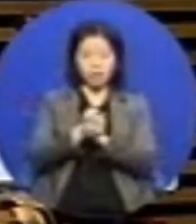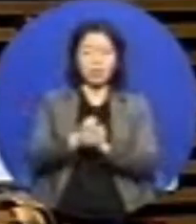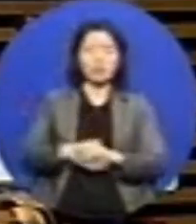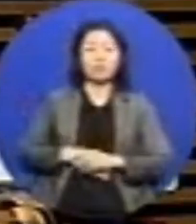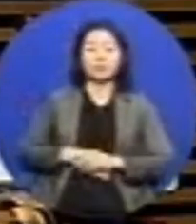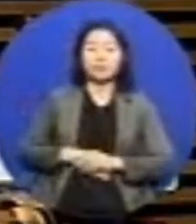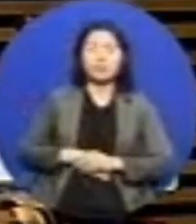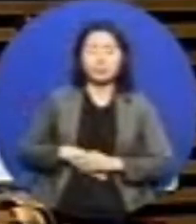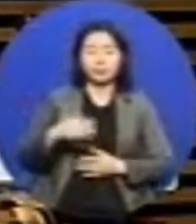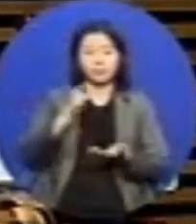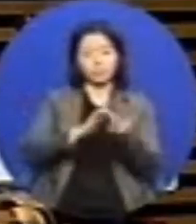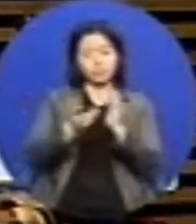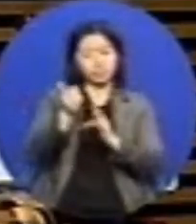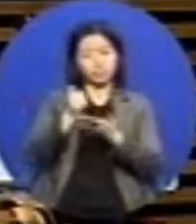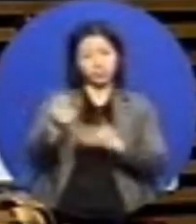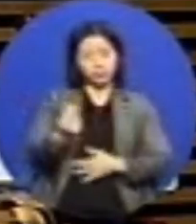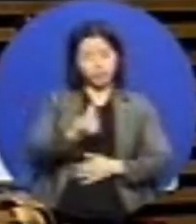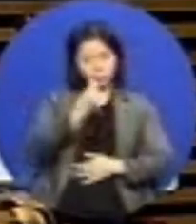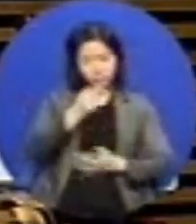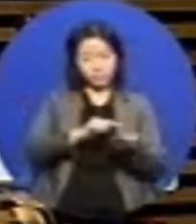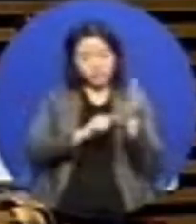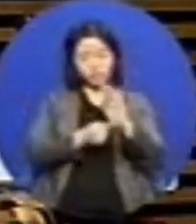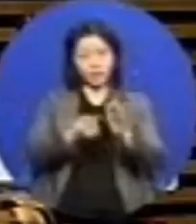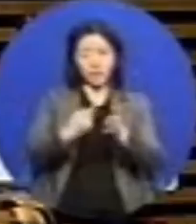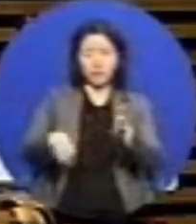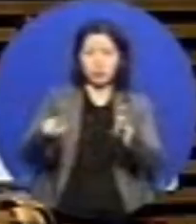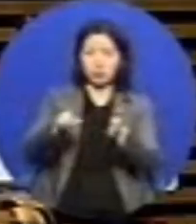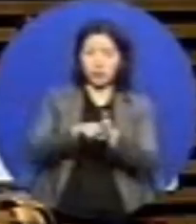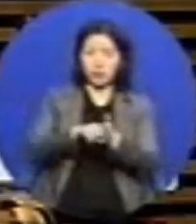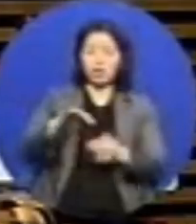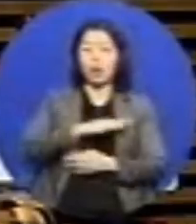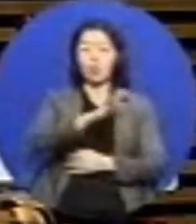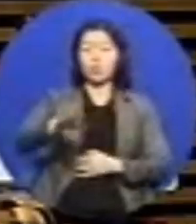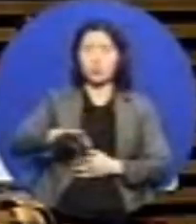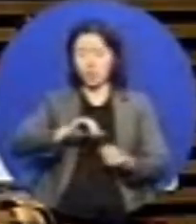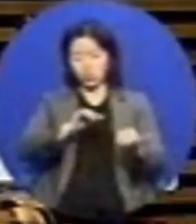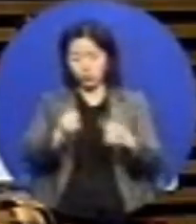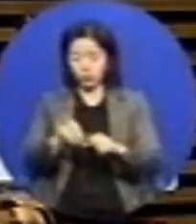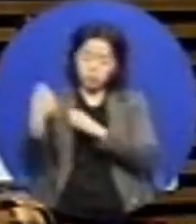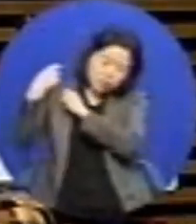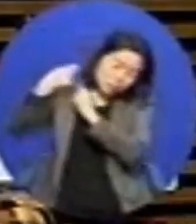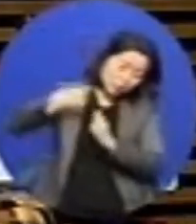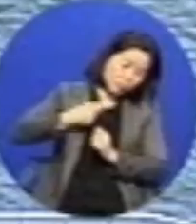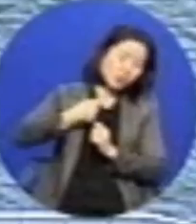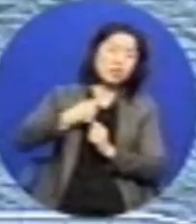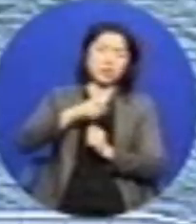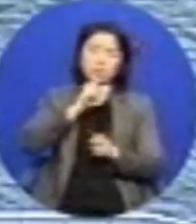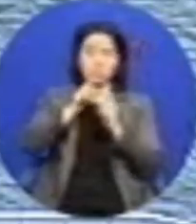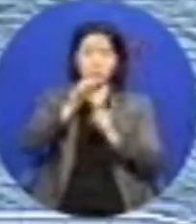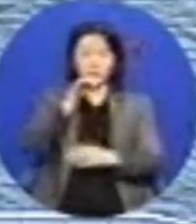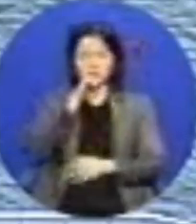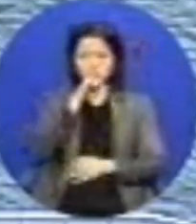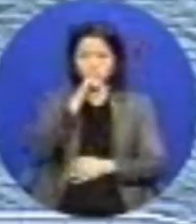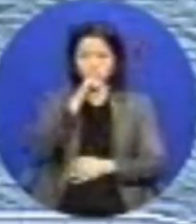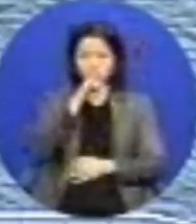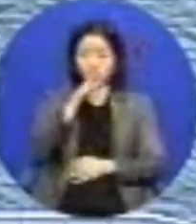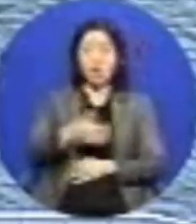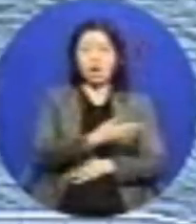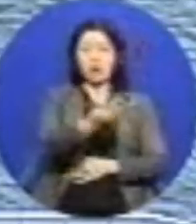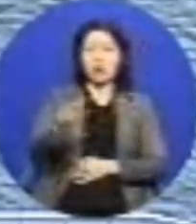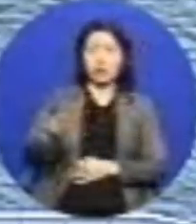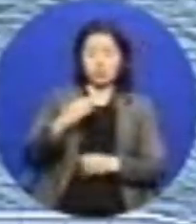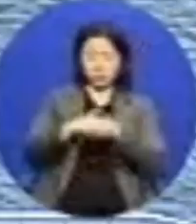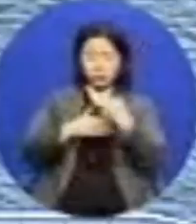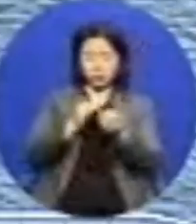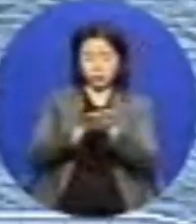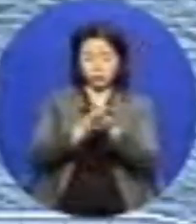예수님의 생명이 나타나기 위하여는 우리의 죽음을 짊어져야 된다고 하셨어요 여러분 성경